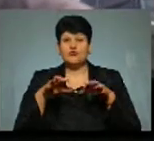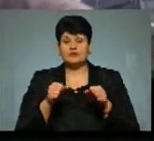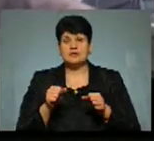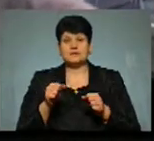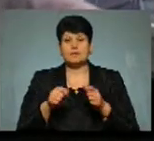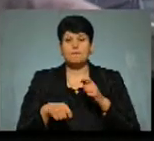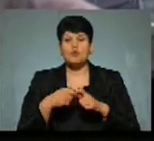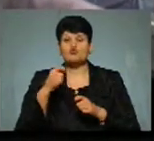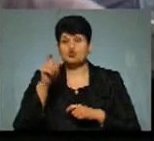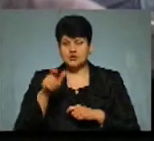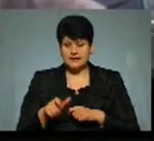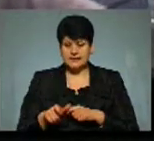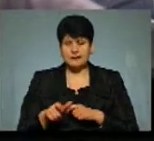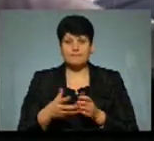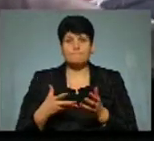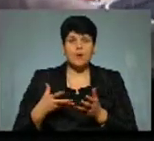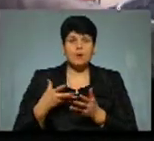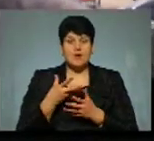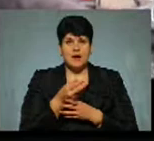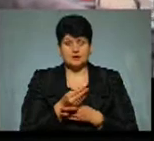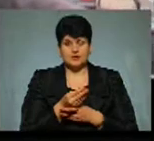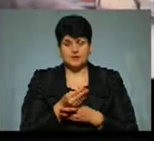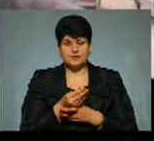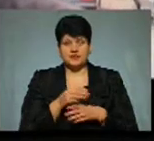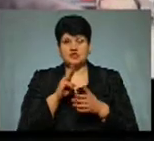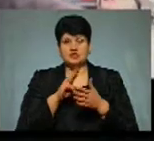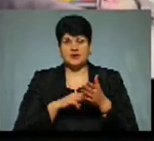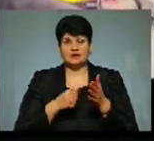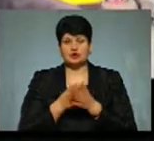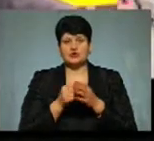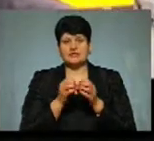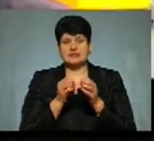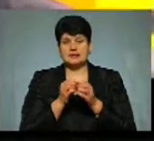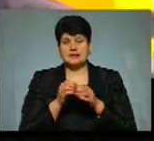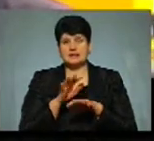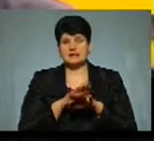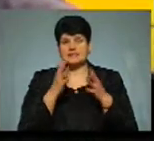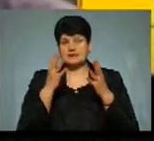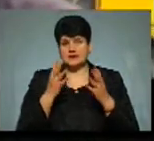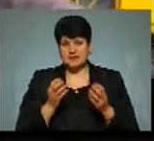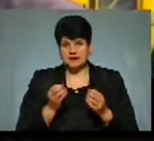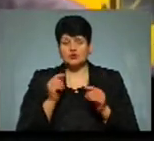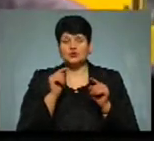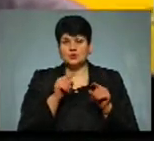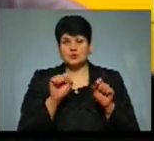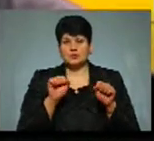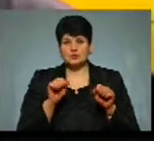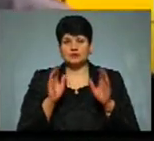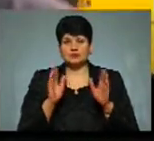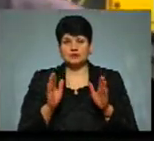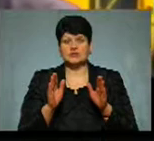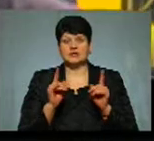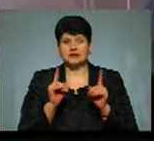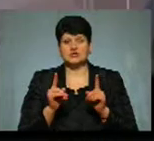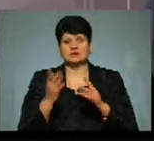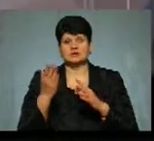порушник, оплачує штраф до 10 банківських днів, тоді він може оплатити лише половину